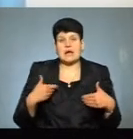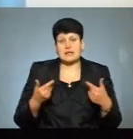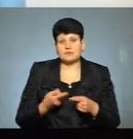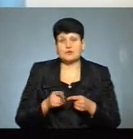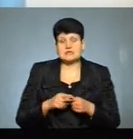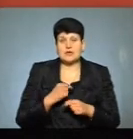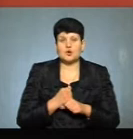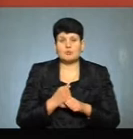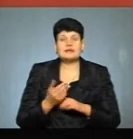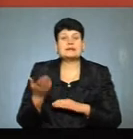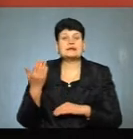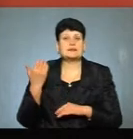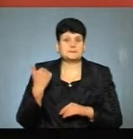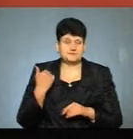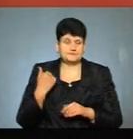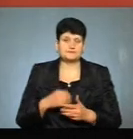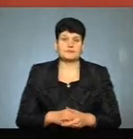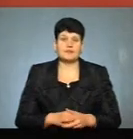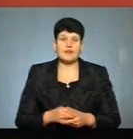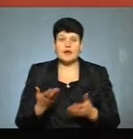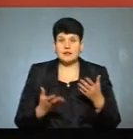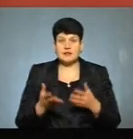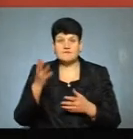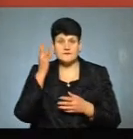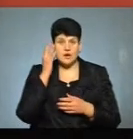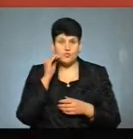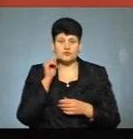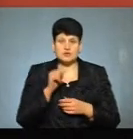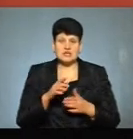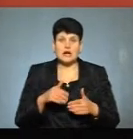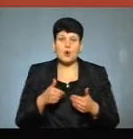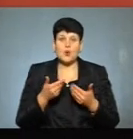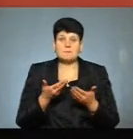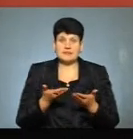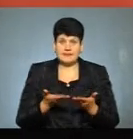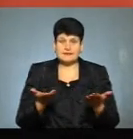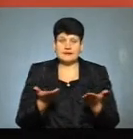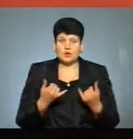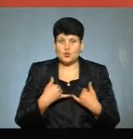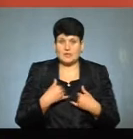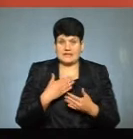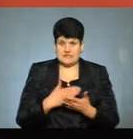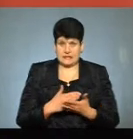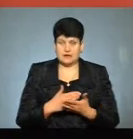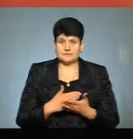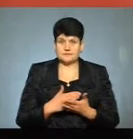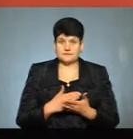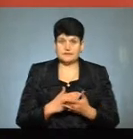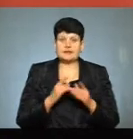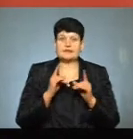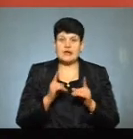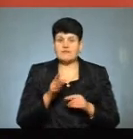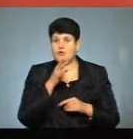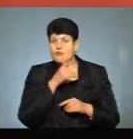робити заздалегідь, але враховуючи ті рекомендації, які у нас є, навіть в